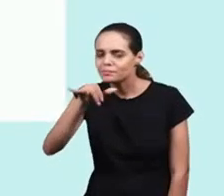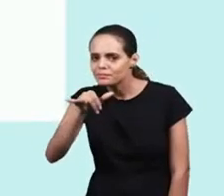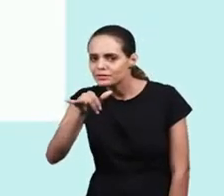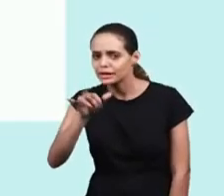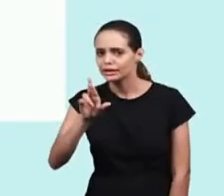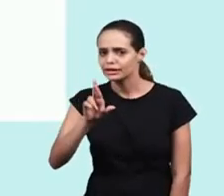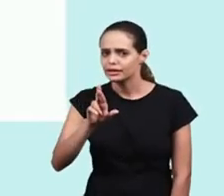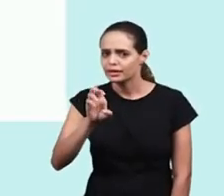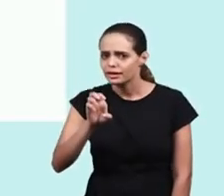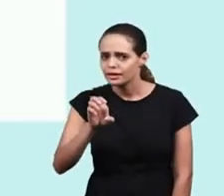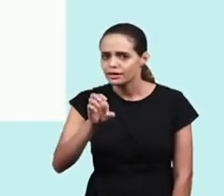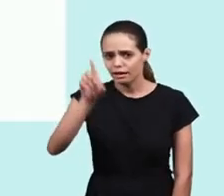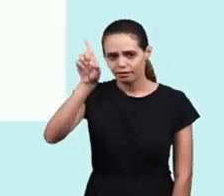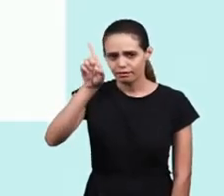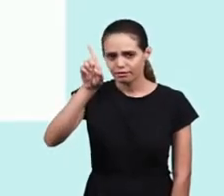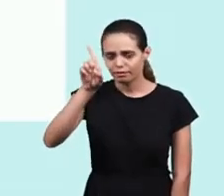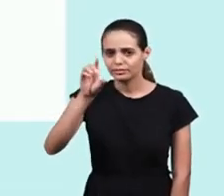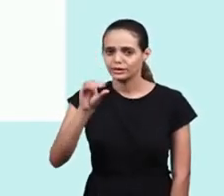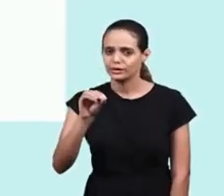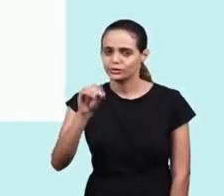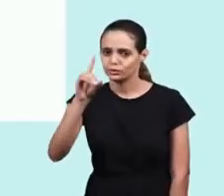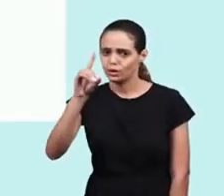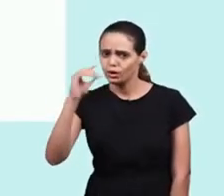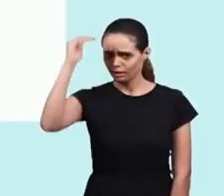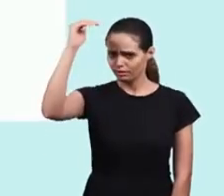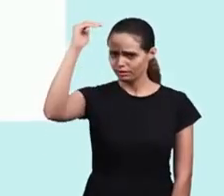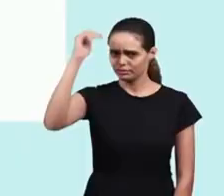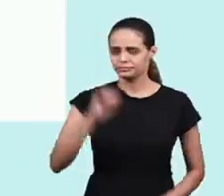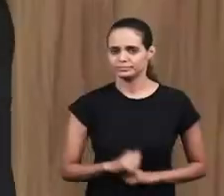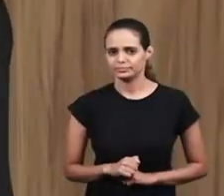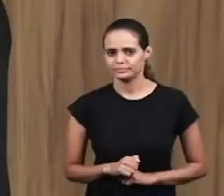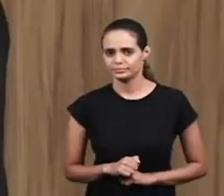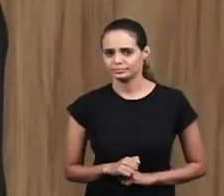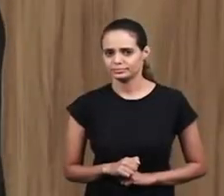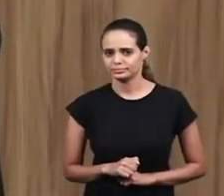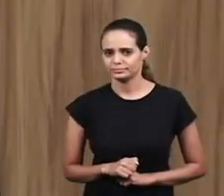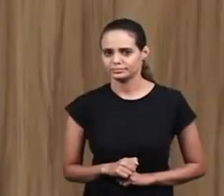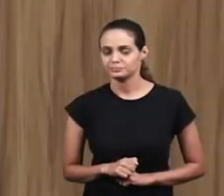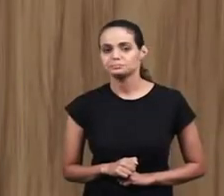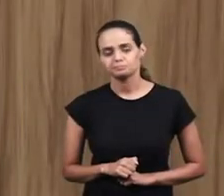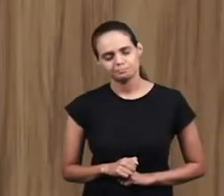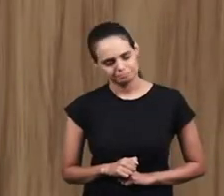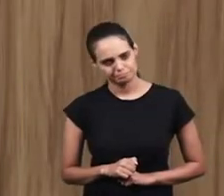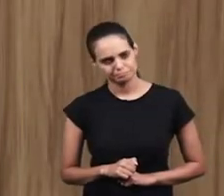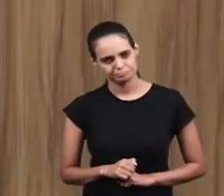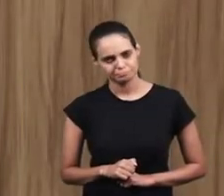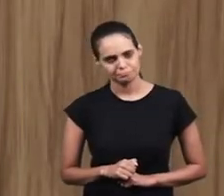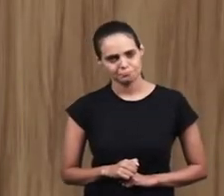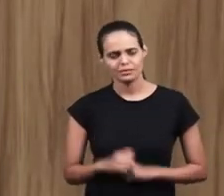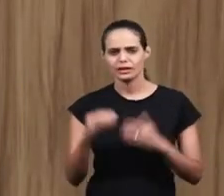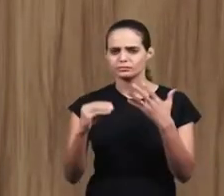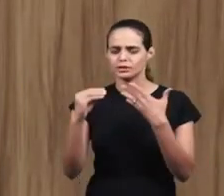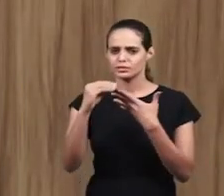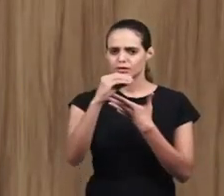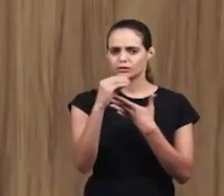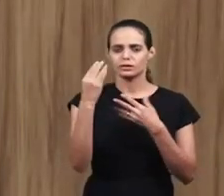der linken Hand gespielt wird. Und jetzt werden wir das F, das E, das D und das